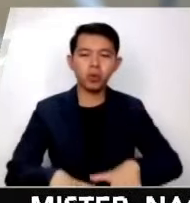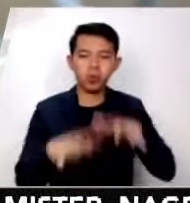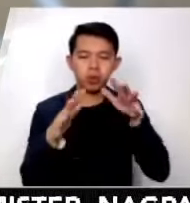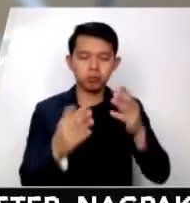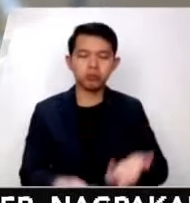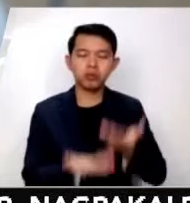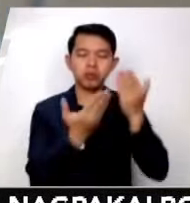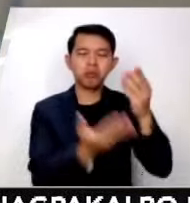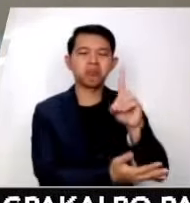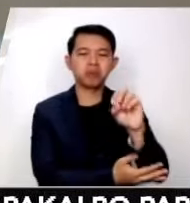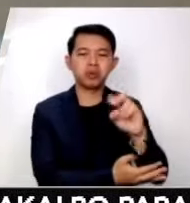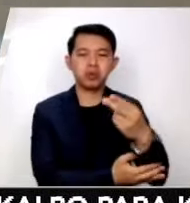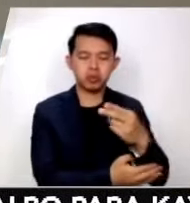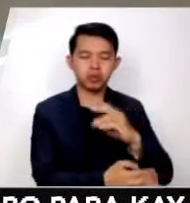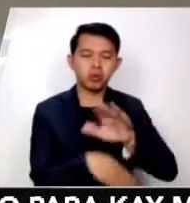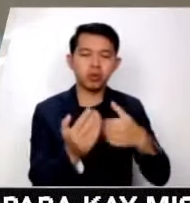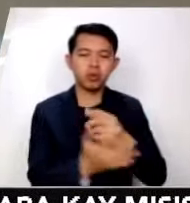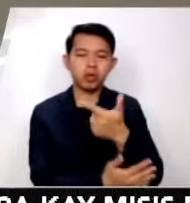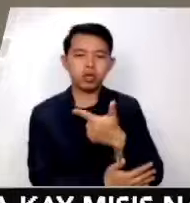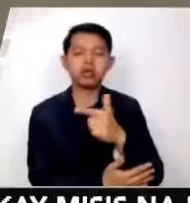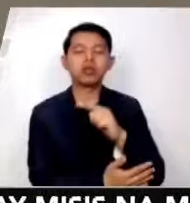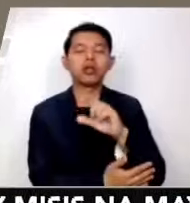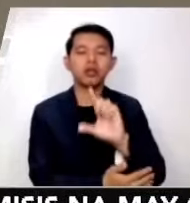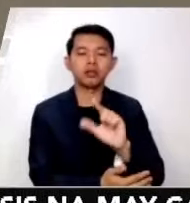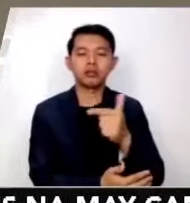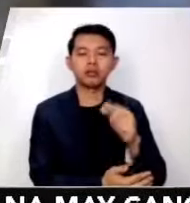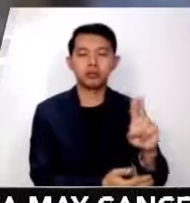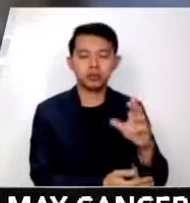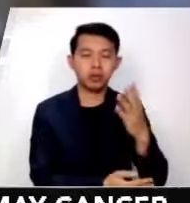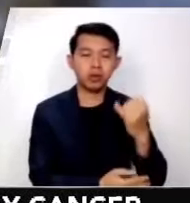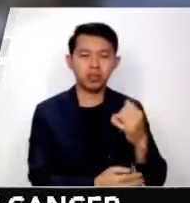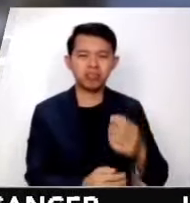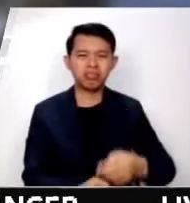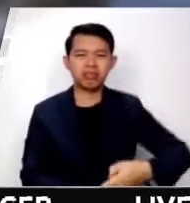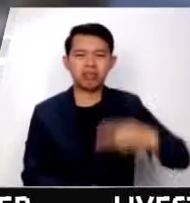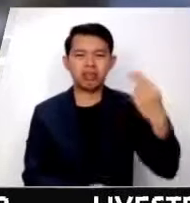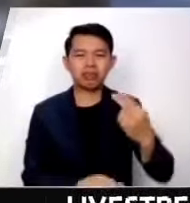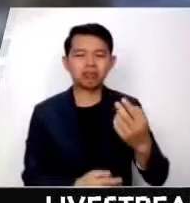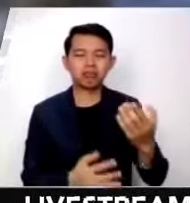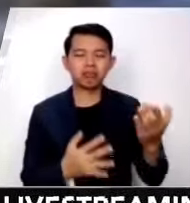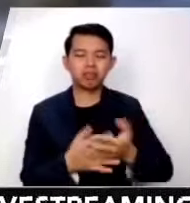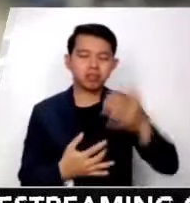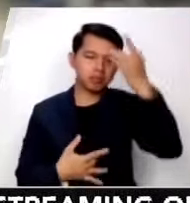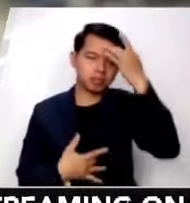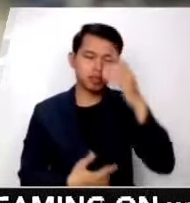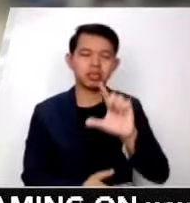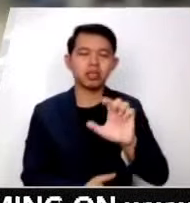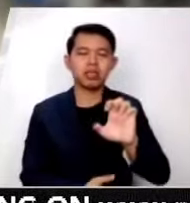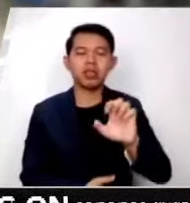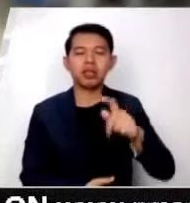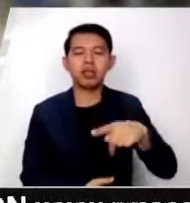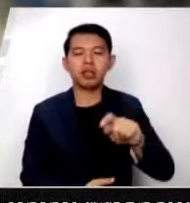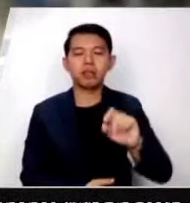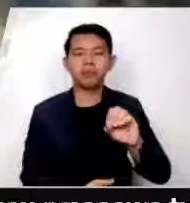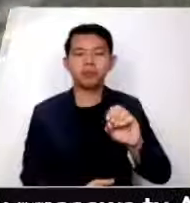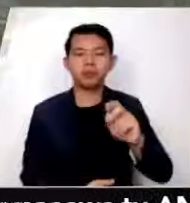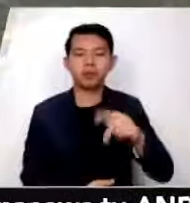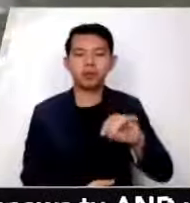ang pagtaas ng kaso ng leptospirosis matapos manalasa ng bagyong Karina at Habagat noong July